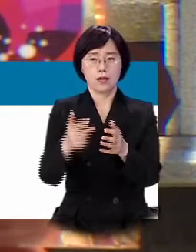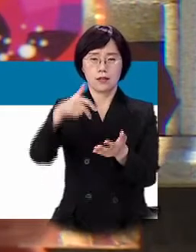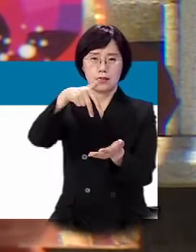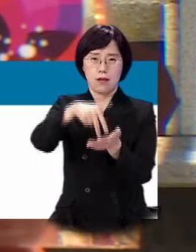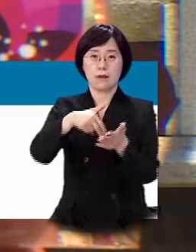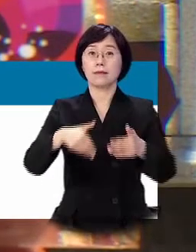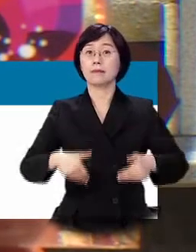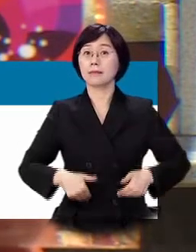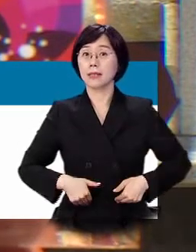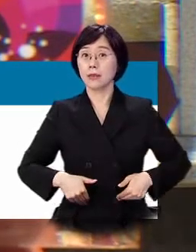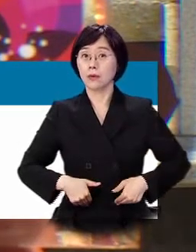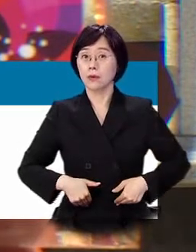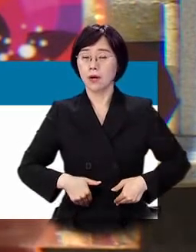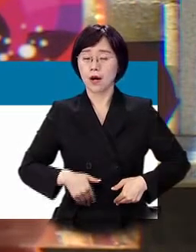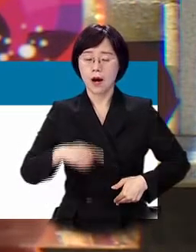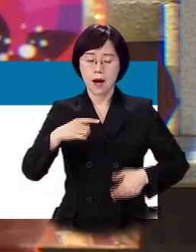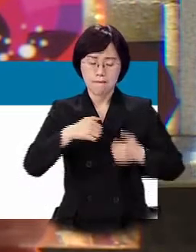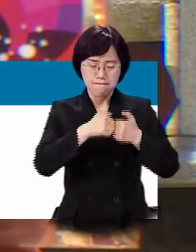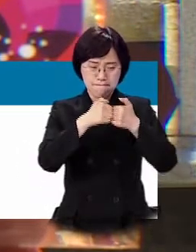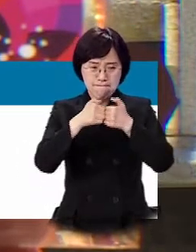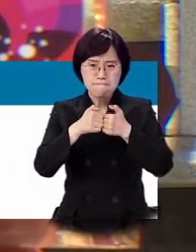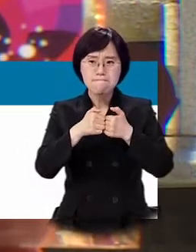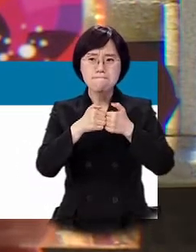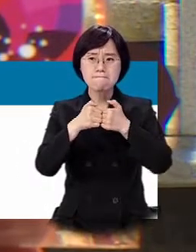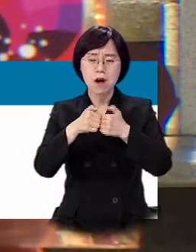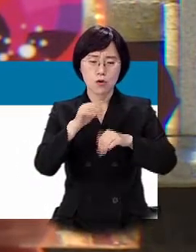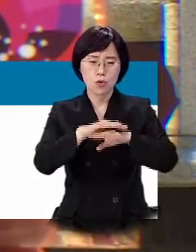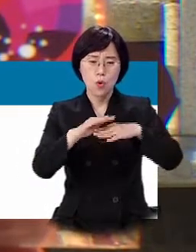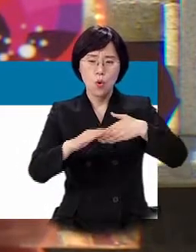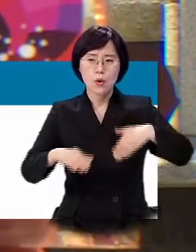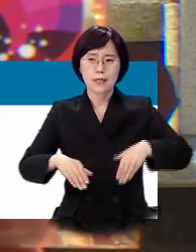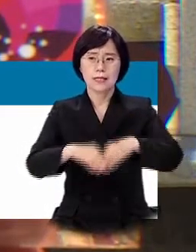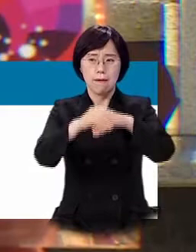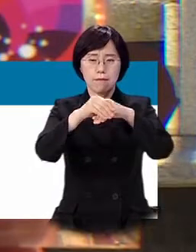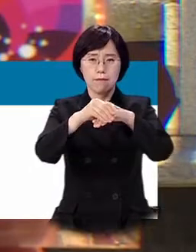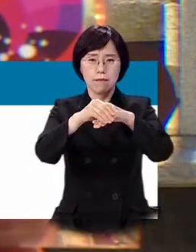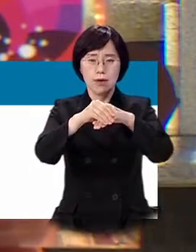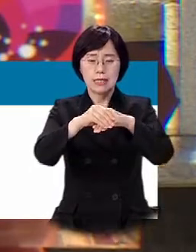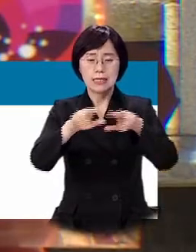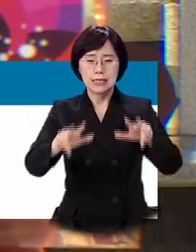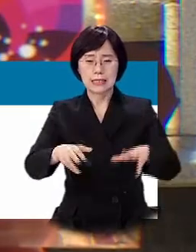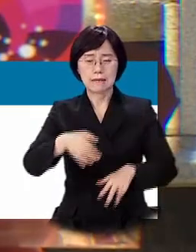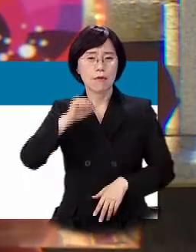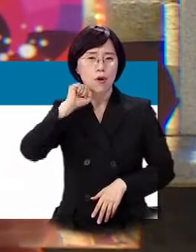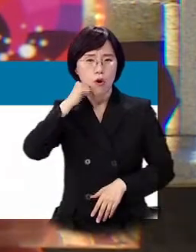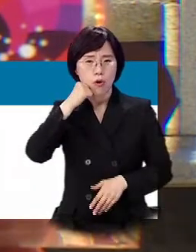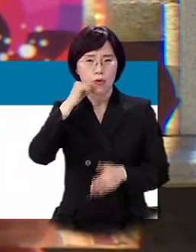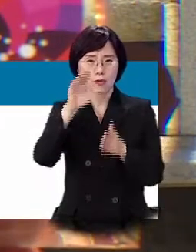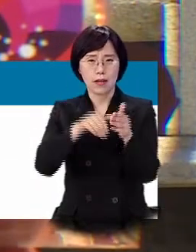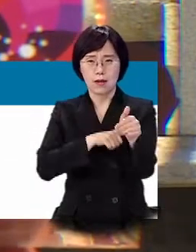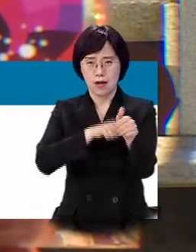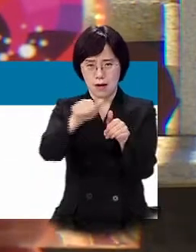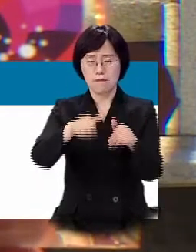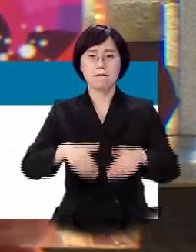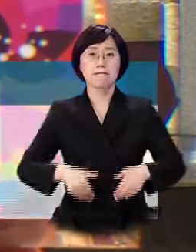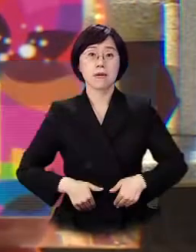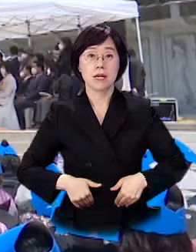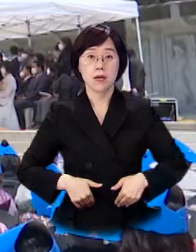합니다. 머리를 맞대고 손을 맞잡고 이 어려움을 헤쳐나가야